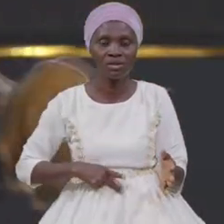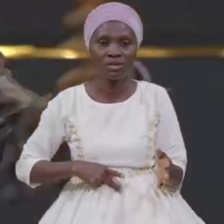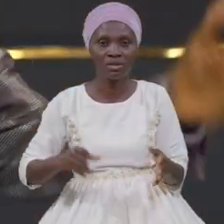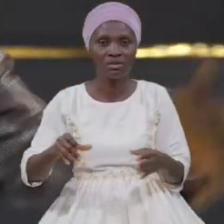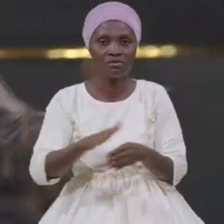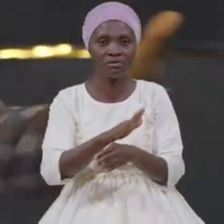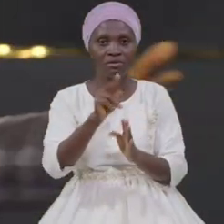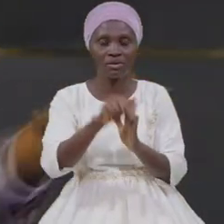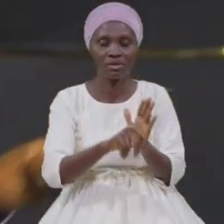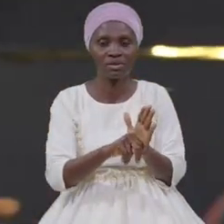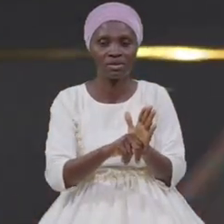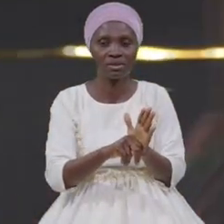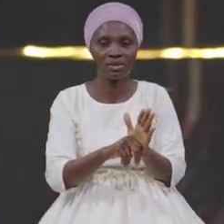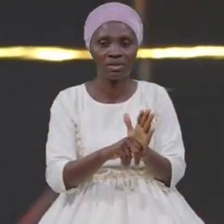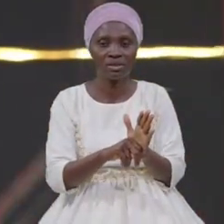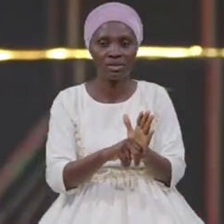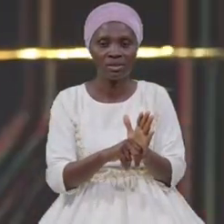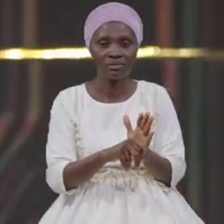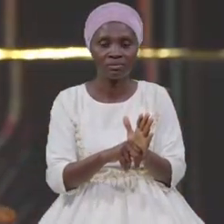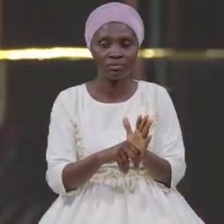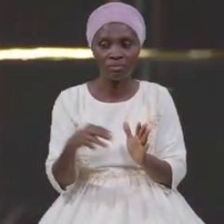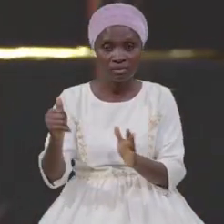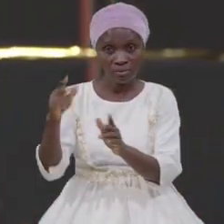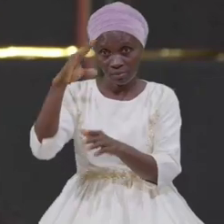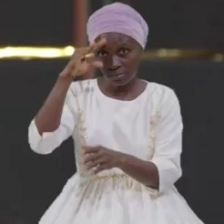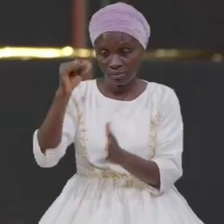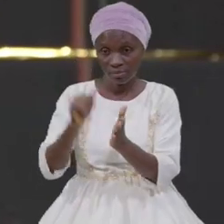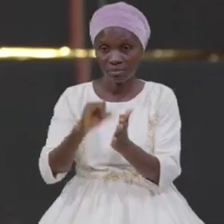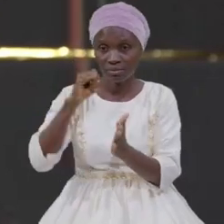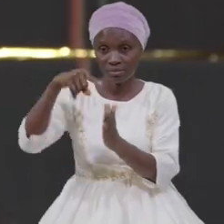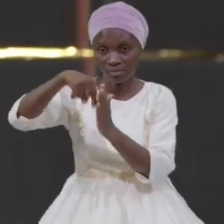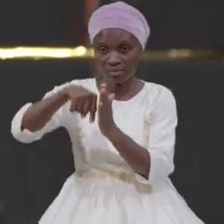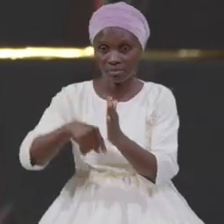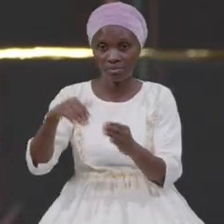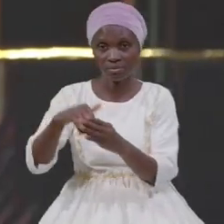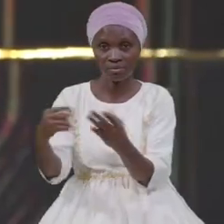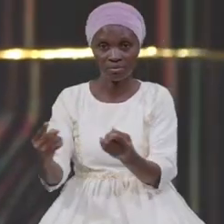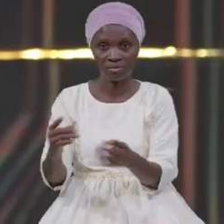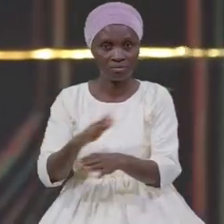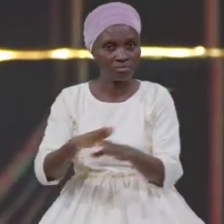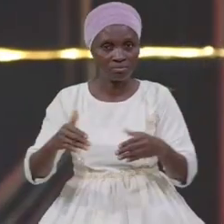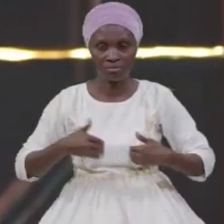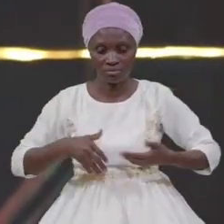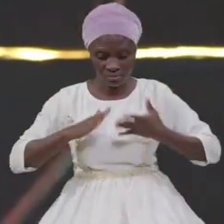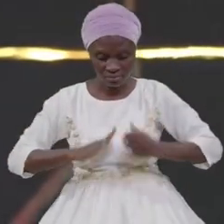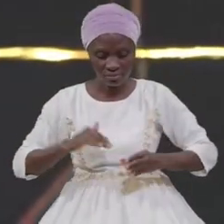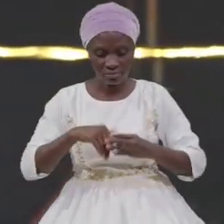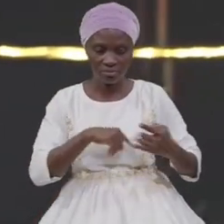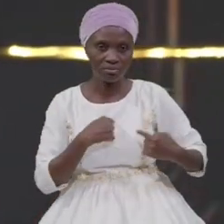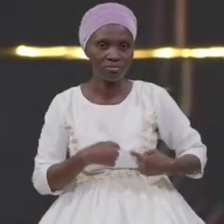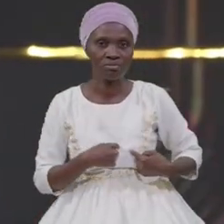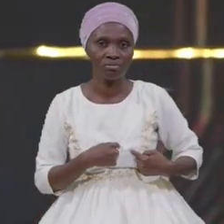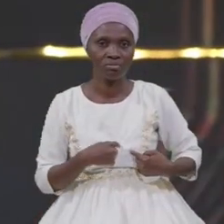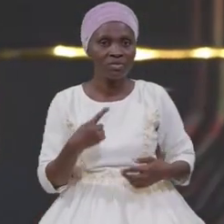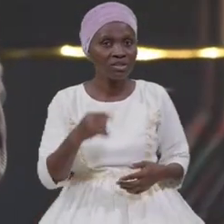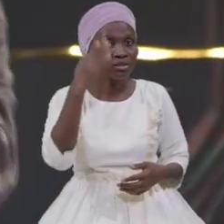La grâce, celui qui allait dans le péché, la pleine grâce crucifiante qui garantit.